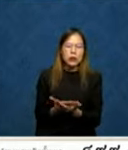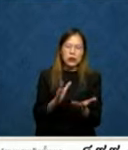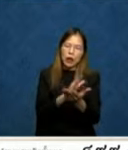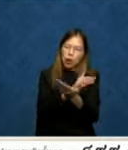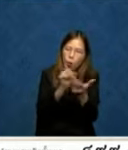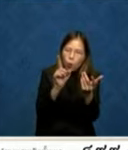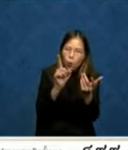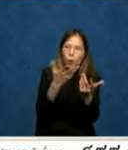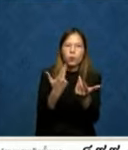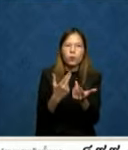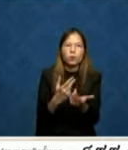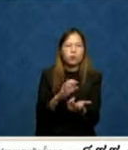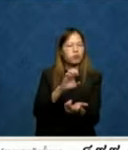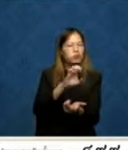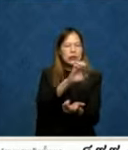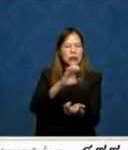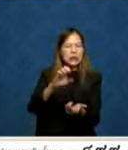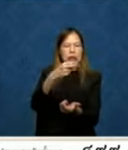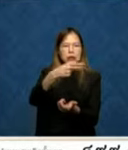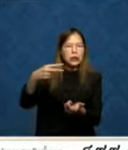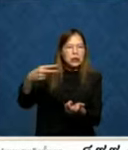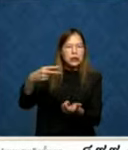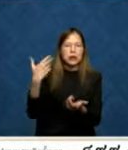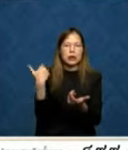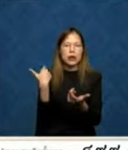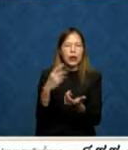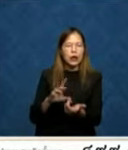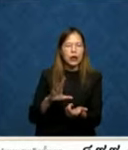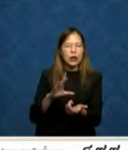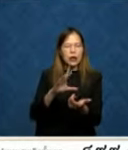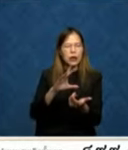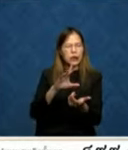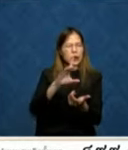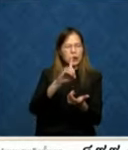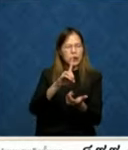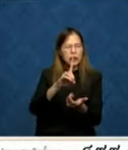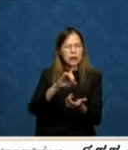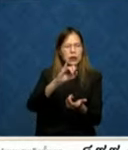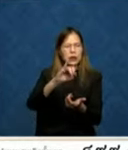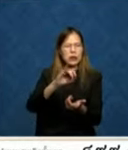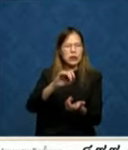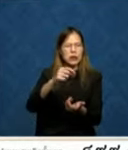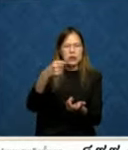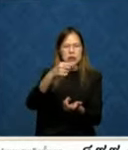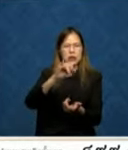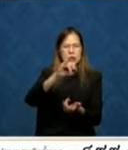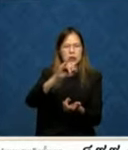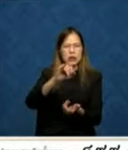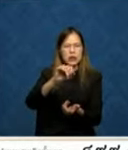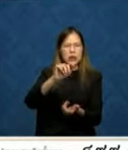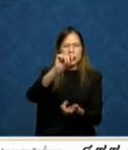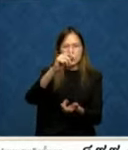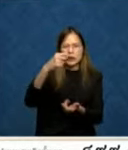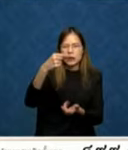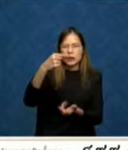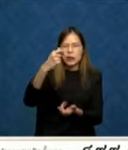าจะเป็นเรื่องของ e-government digital economy ไม่ว่าจะเป็นมิติของประชาชนที่สามารถเ